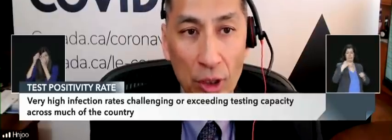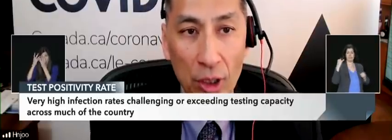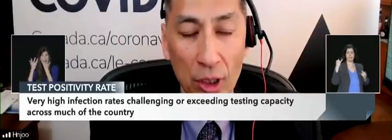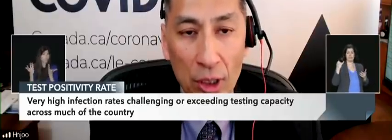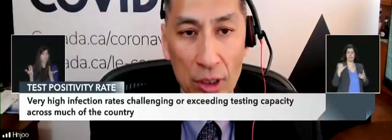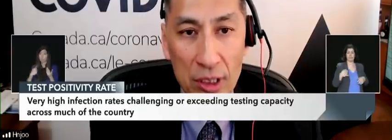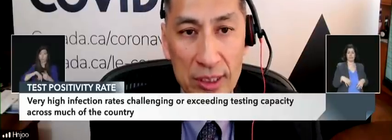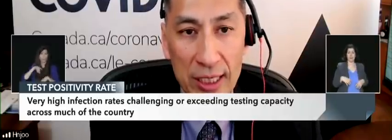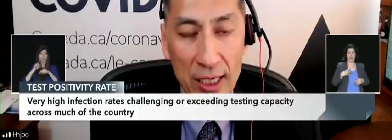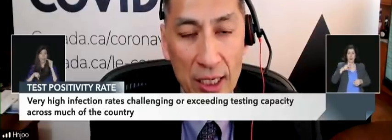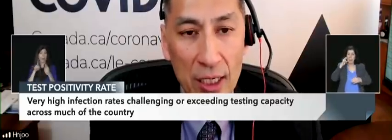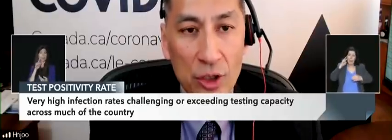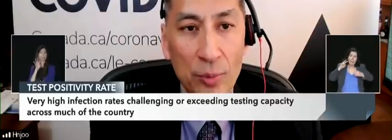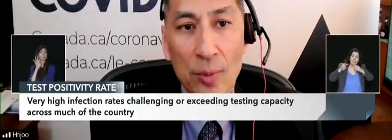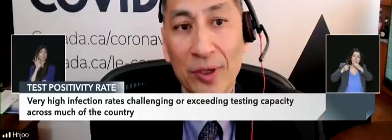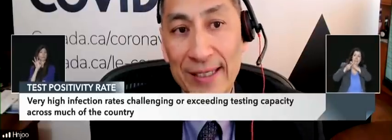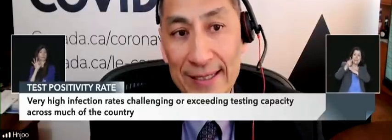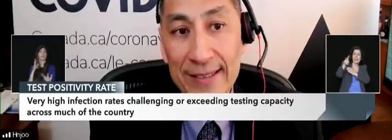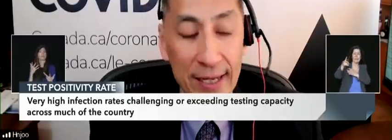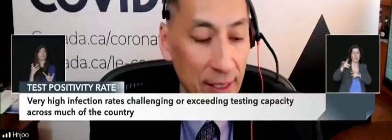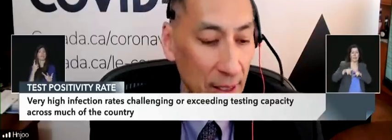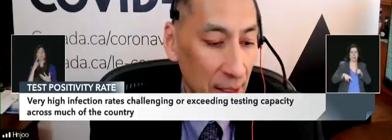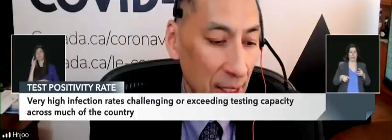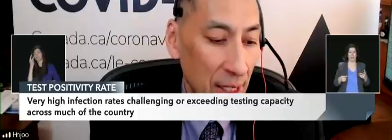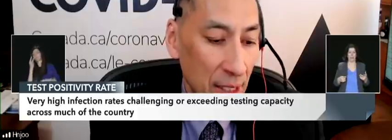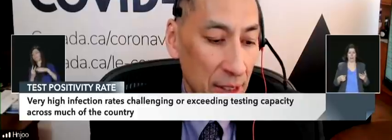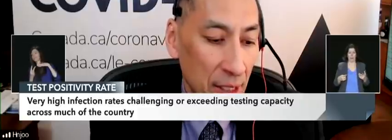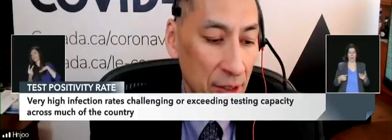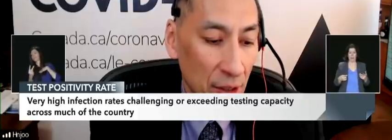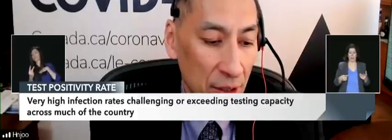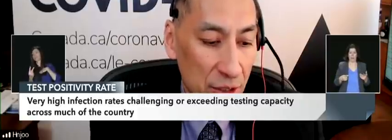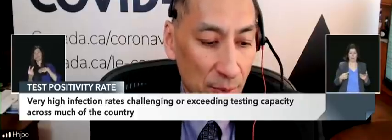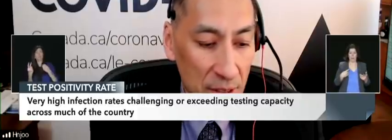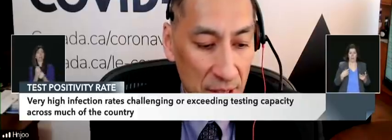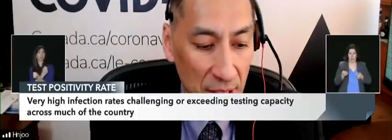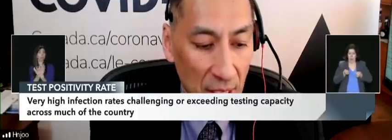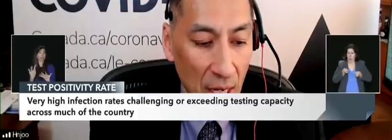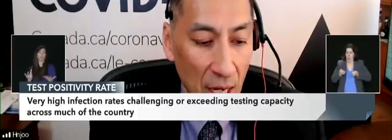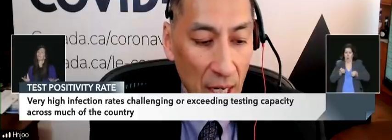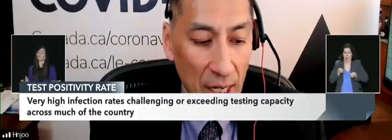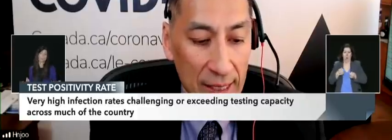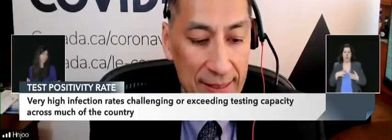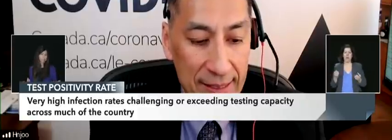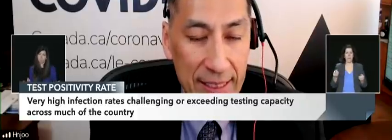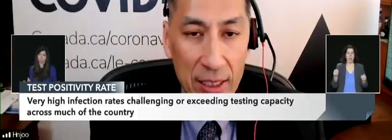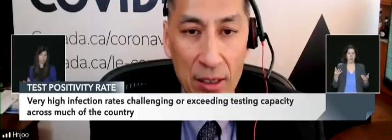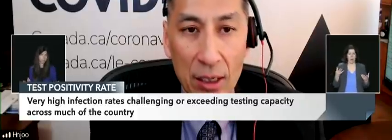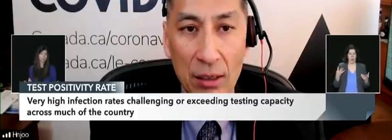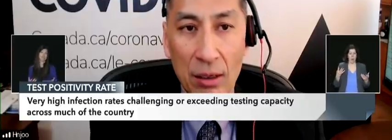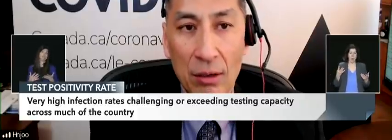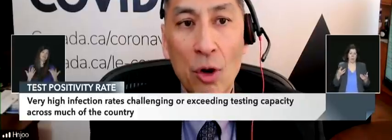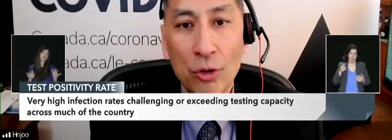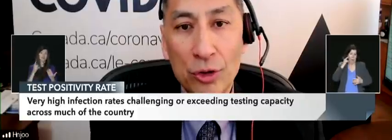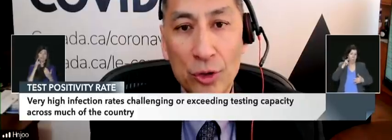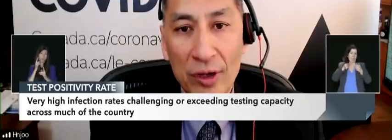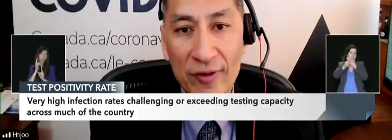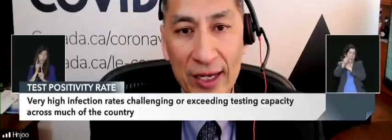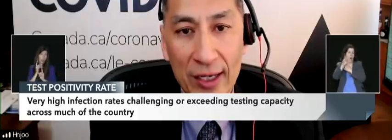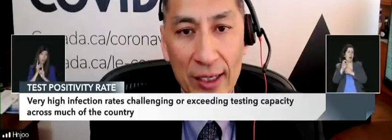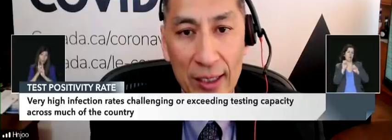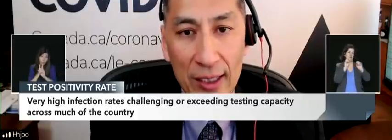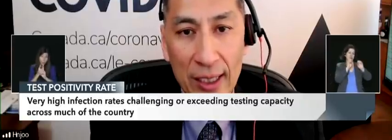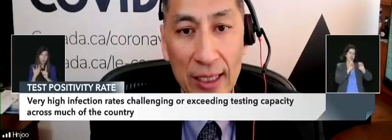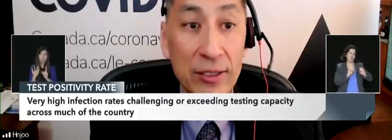on contrôle son propre destin. Et donc, je pense que si on